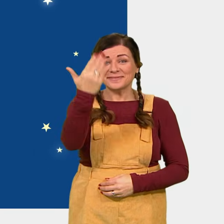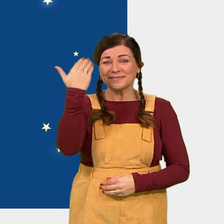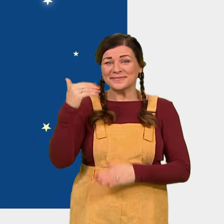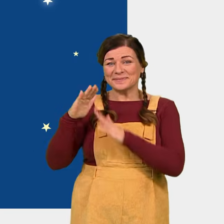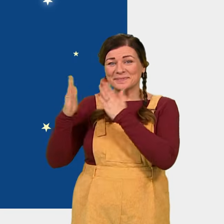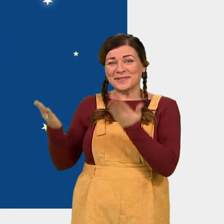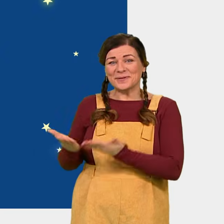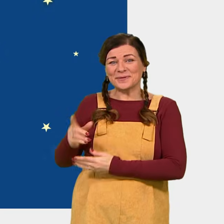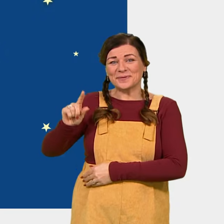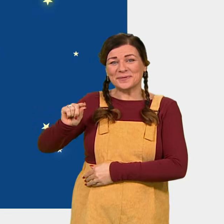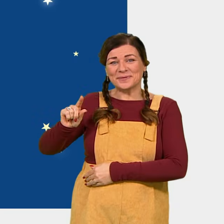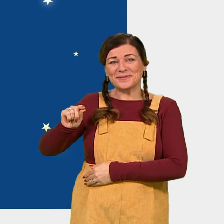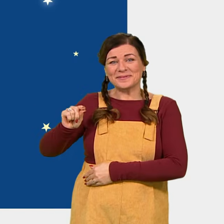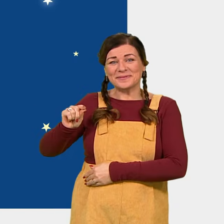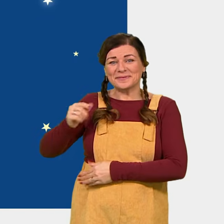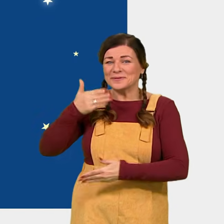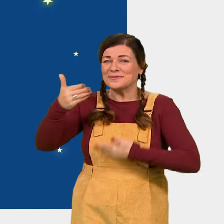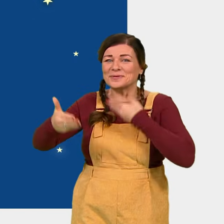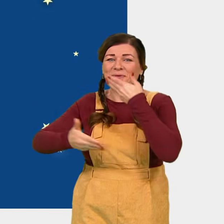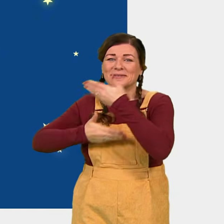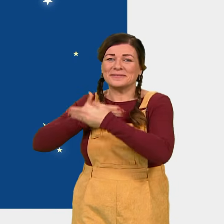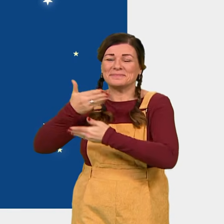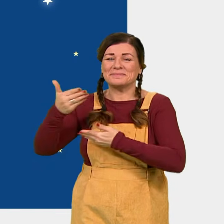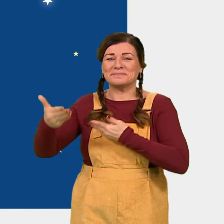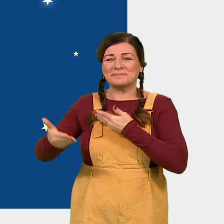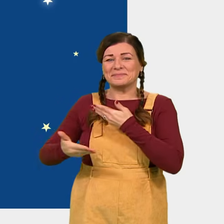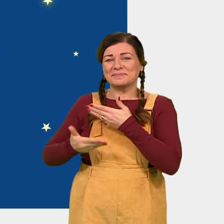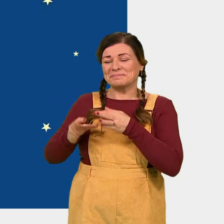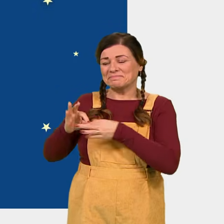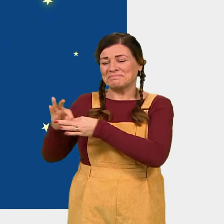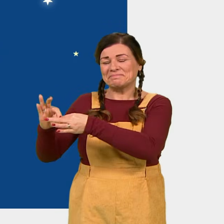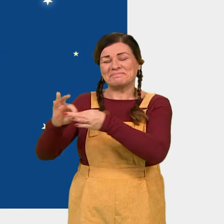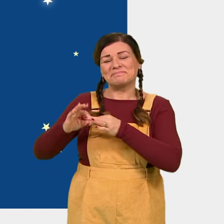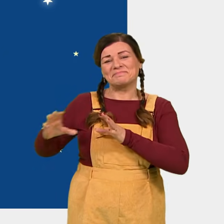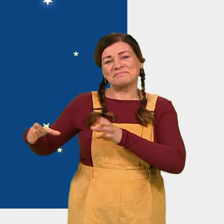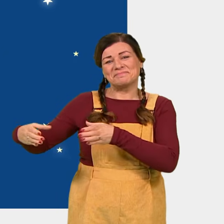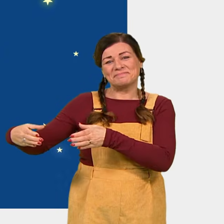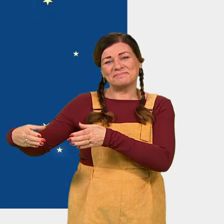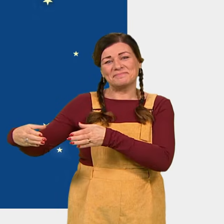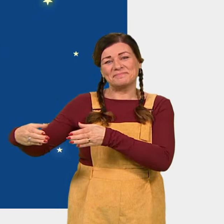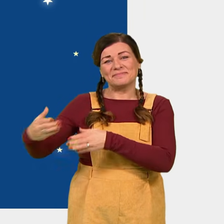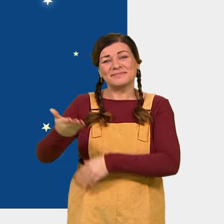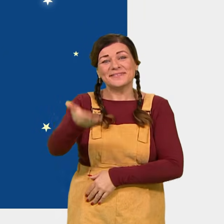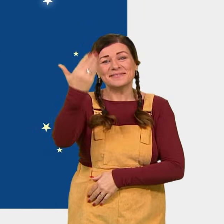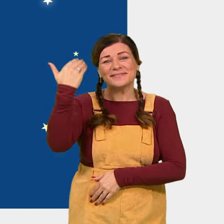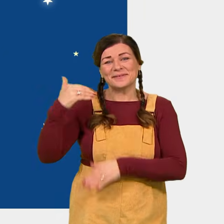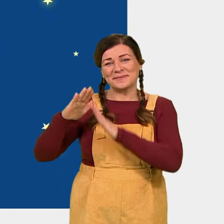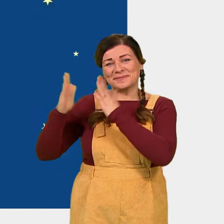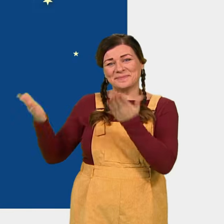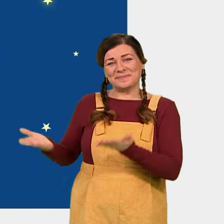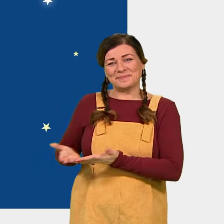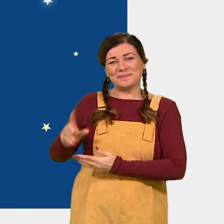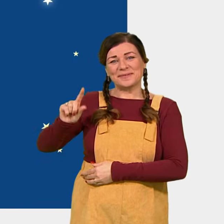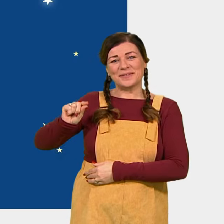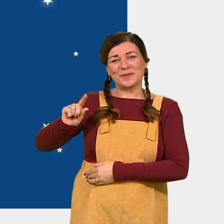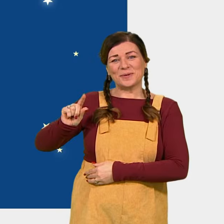Dewch nawr i di cyw i glywed stori fach am un o'r criw. Ie, dewch da